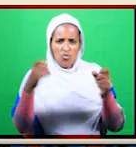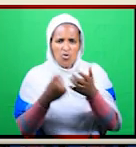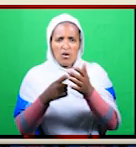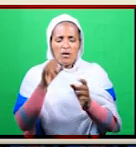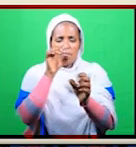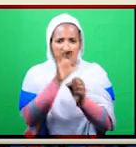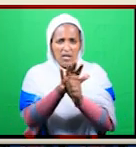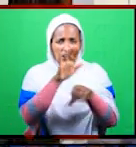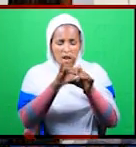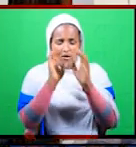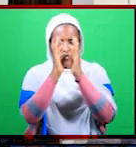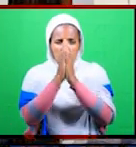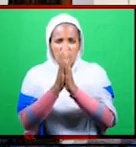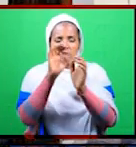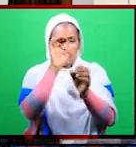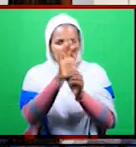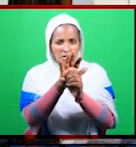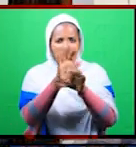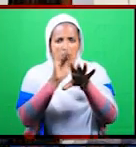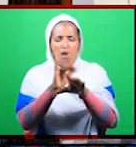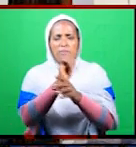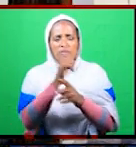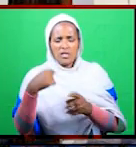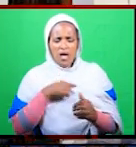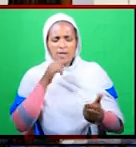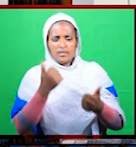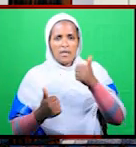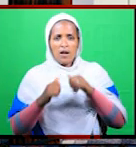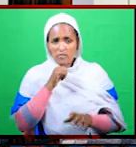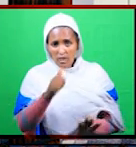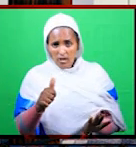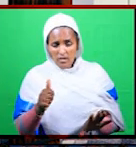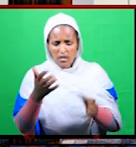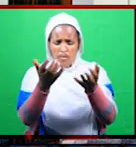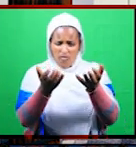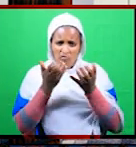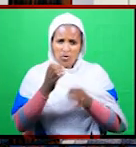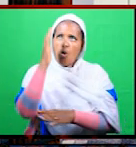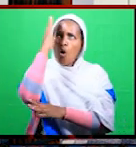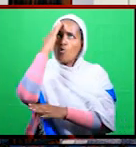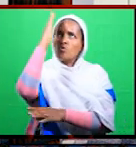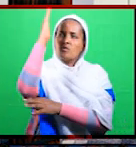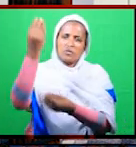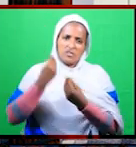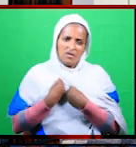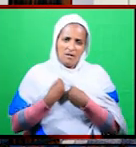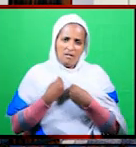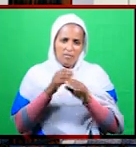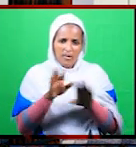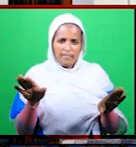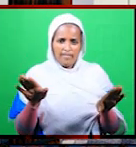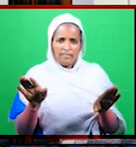መምራት። በዚህ መንገድ መሄድ ካልቻለ ለመምረጥም አቅም እያነሰው እየወላወለ በወላዋይነት እድሜውን እየገፋ